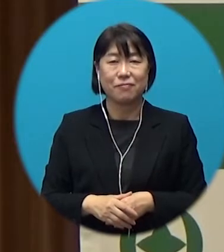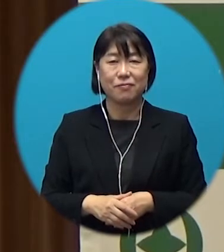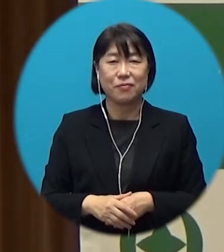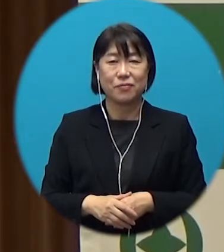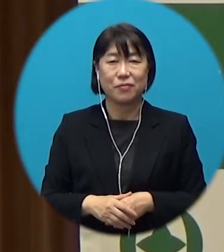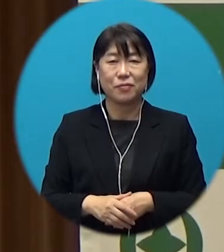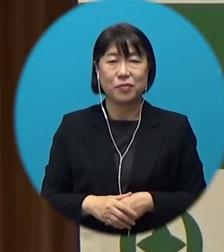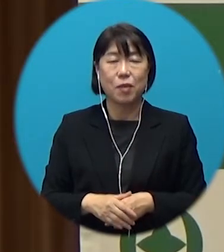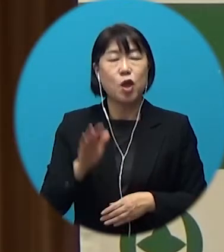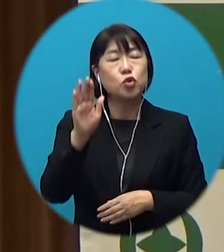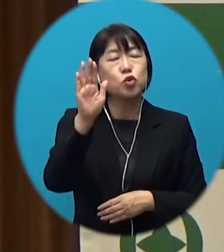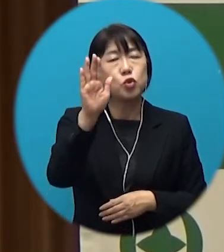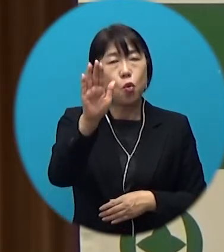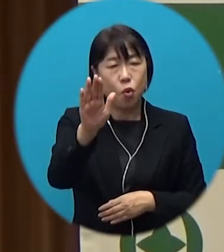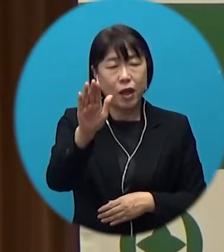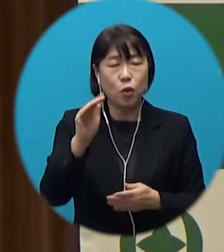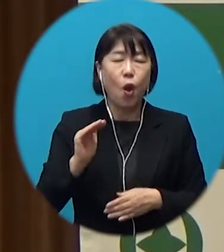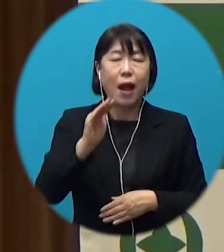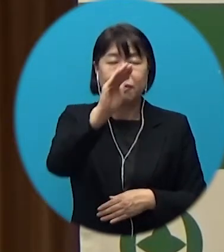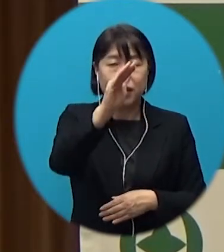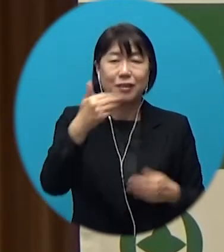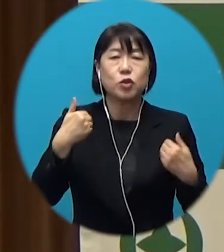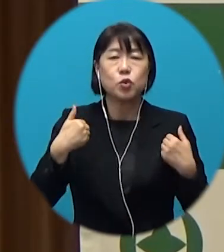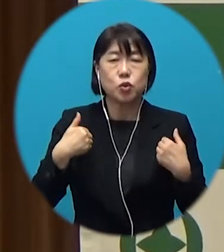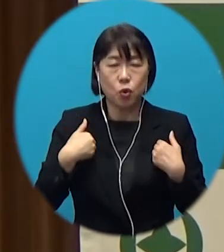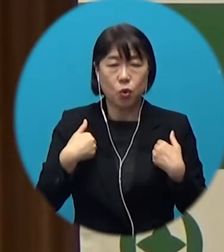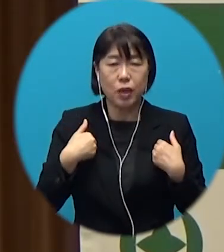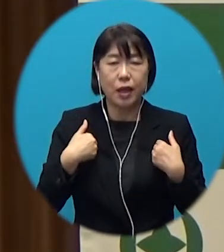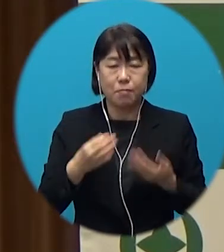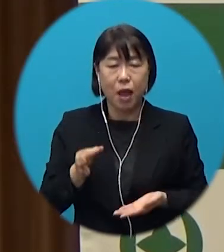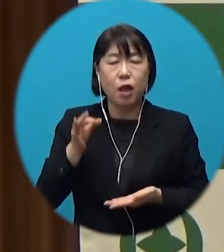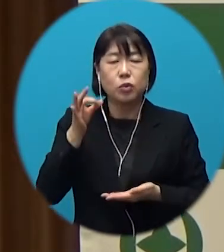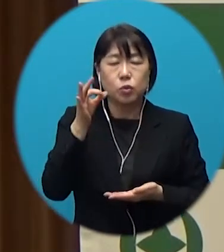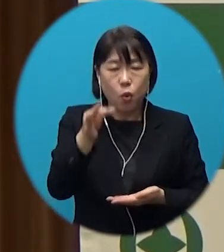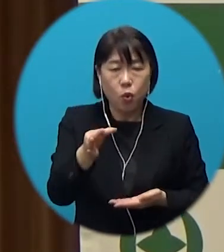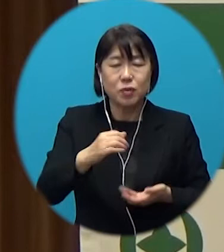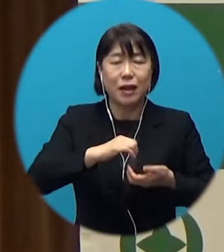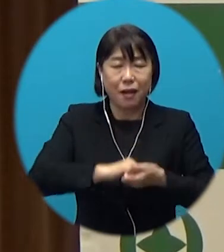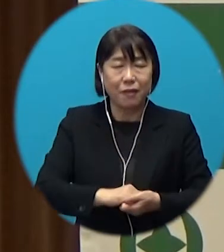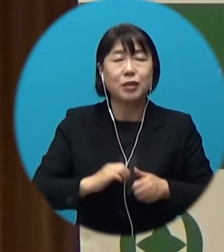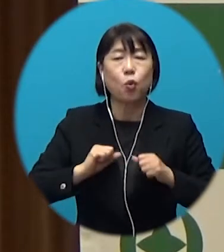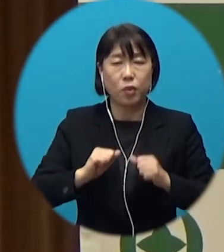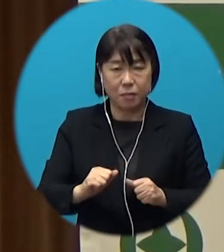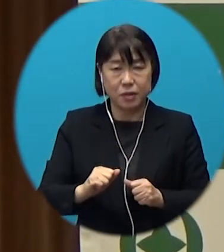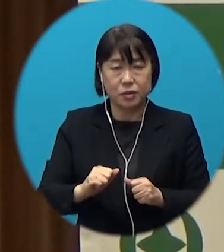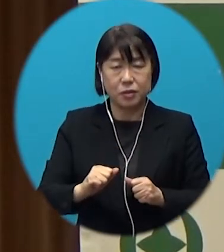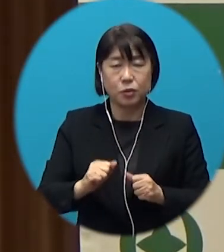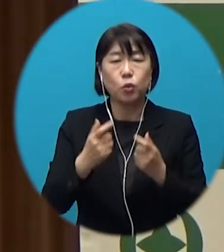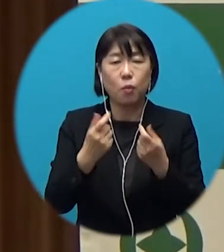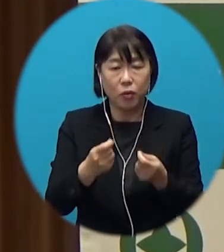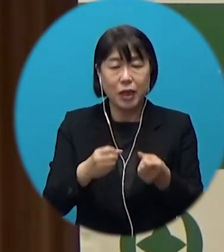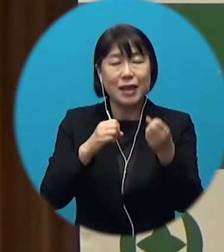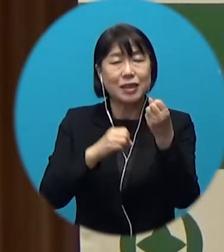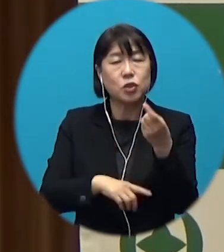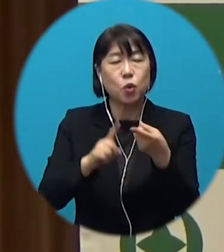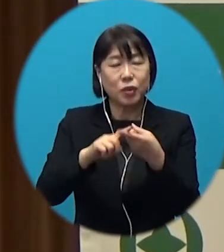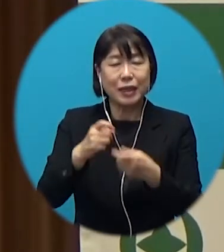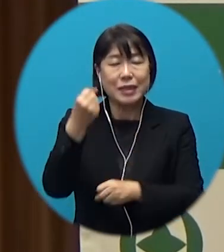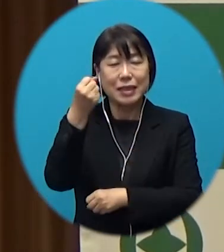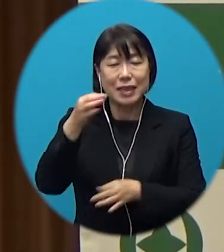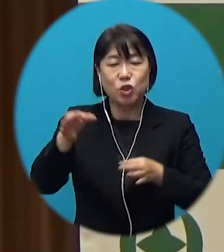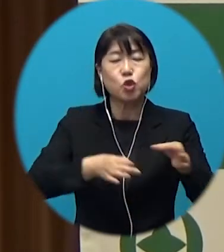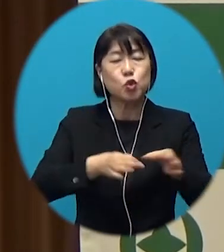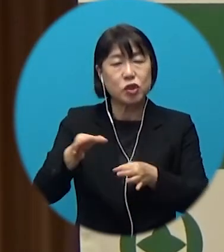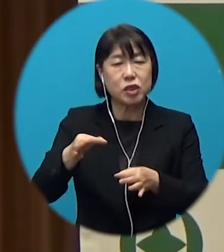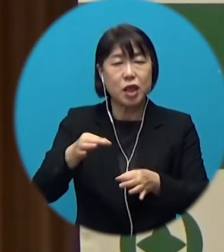将来の発展にですね、必要な投資は確実に行いながらもですね、基本的財政収支、いわゆるプライマリ